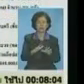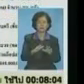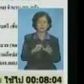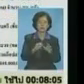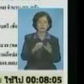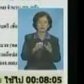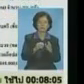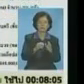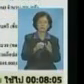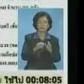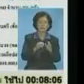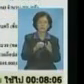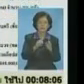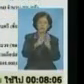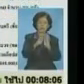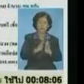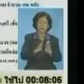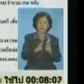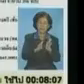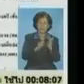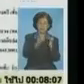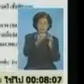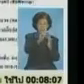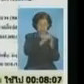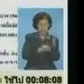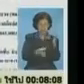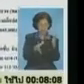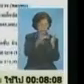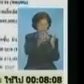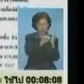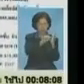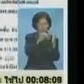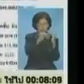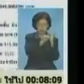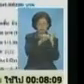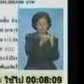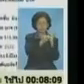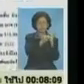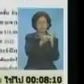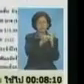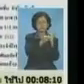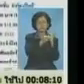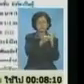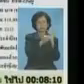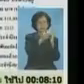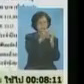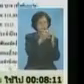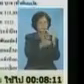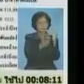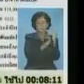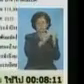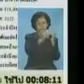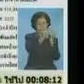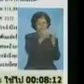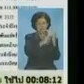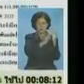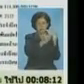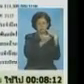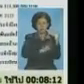ครับเหมาภาคเหมารวมนะครับส่วนกลางไม่ใช่หลายภาคนะครับดูตรงนี้เลยครับ